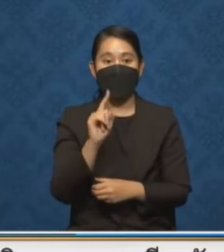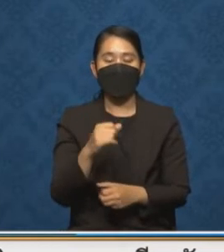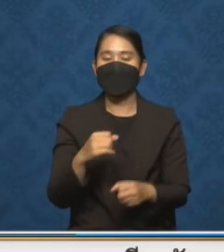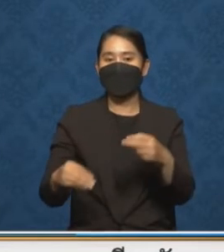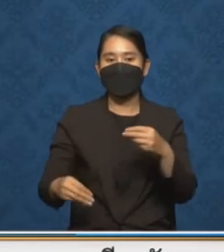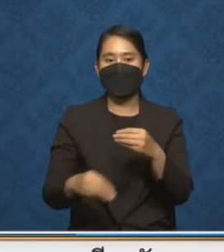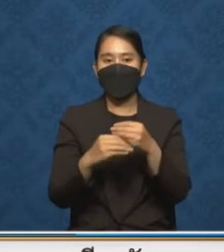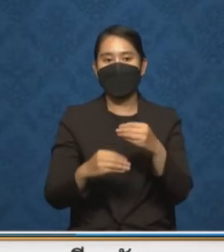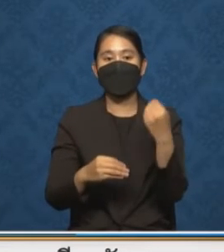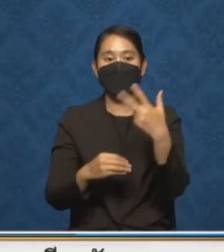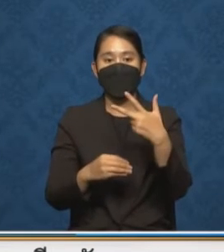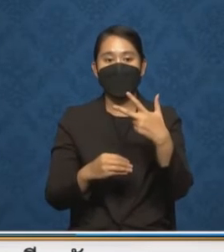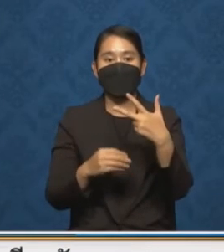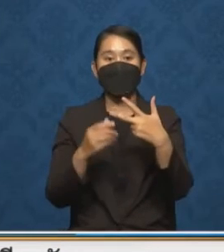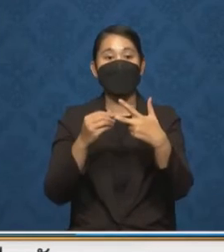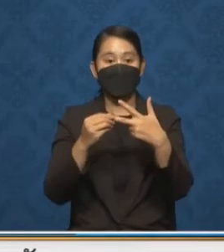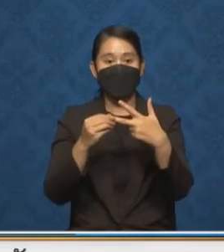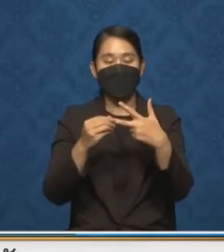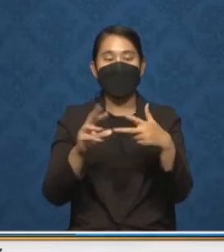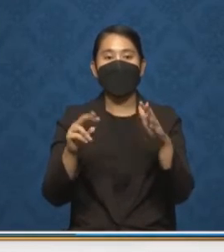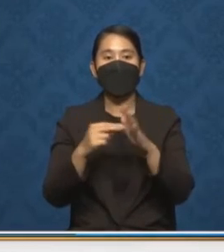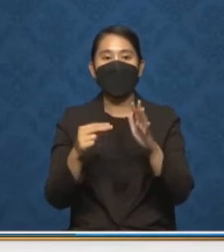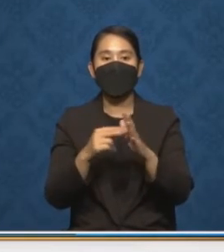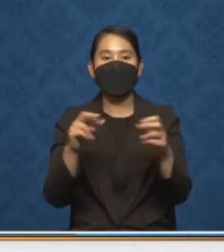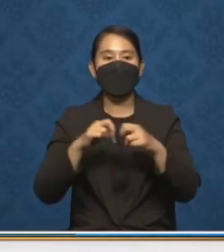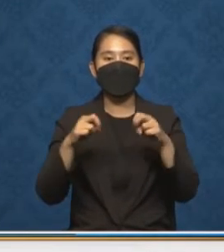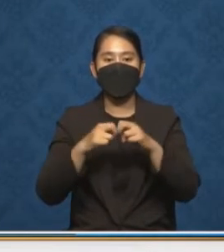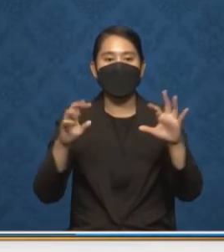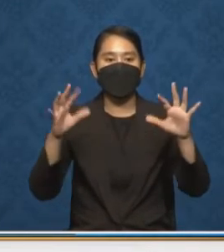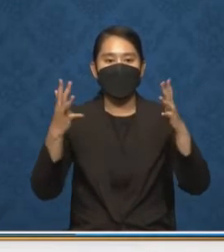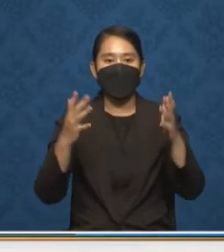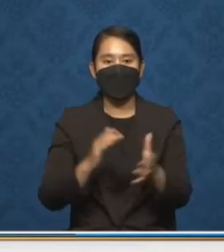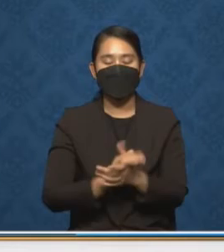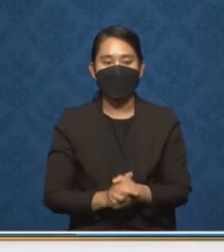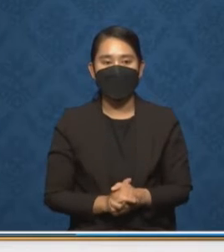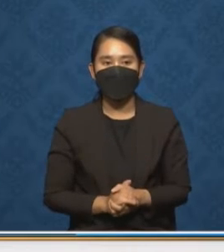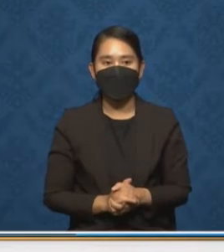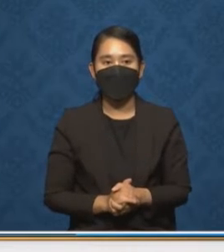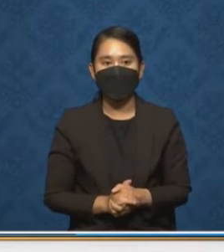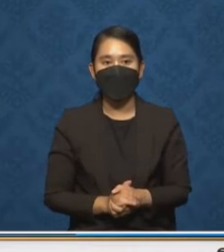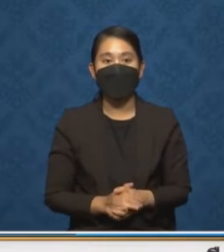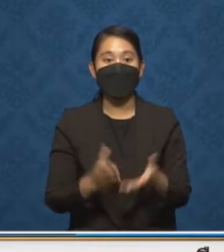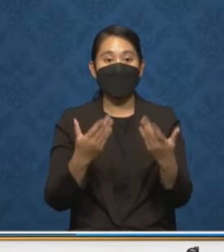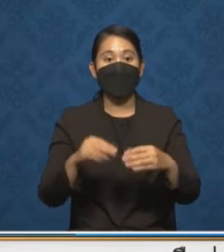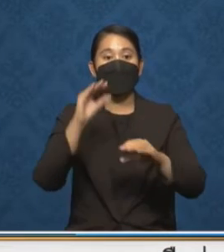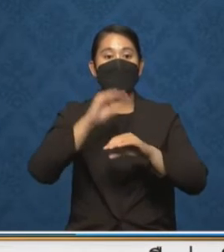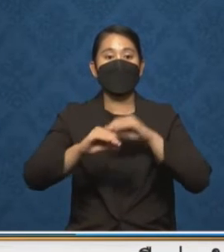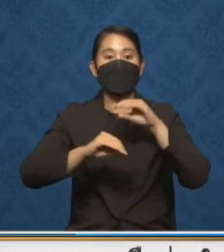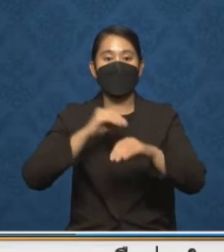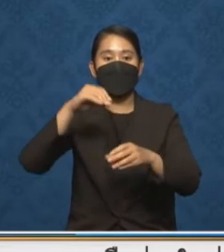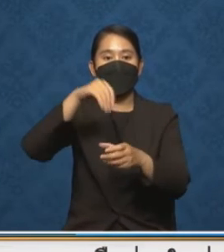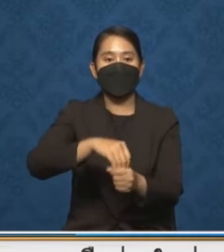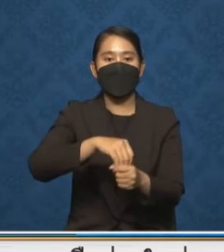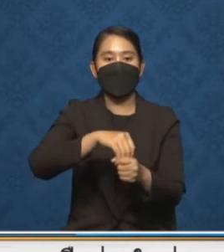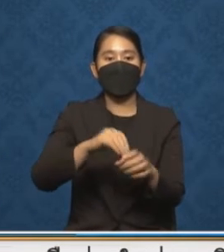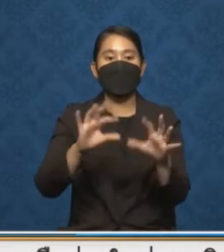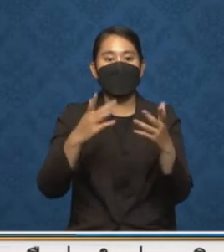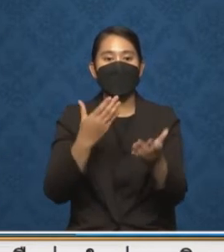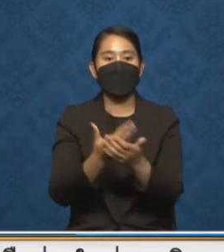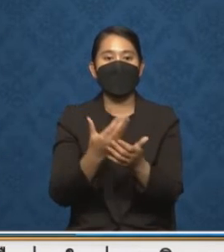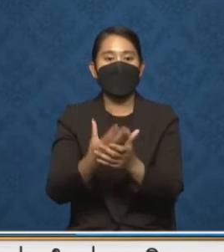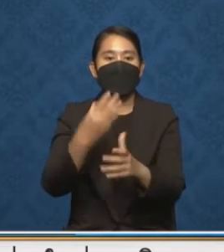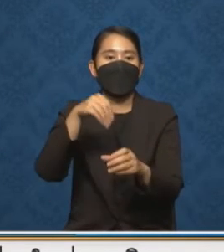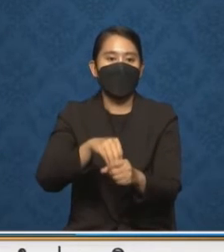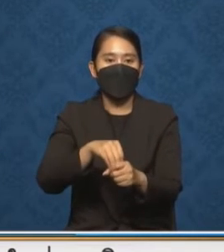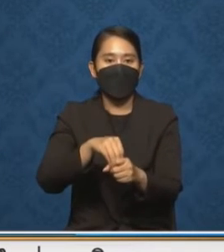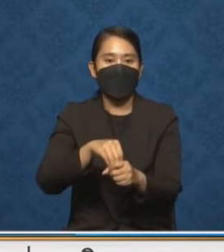าก็จะไม่จเป็จะต้องไปเจอปัหานี้กัอเดยวกันโงการกจะไม่กระจุกเงินกจะไม่ไปอย